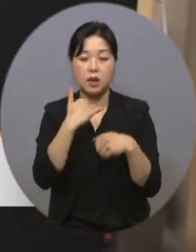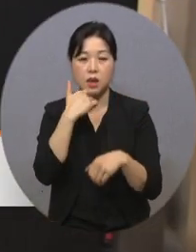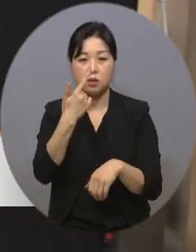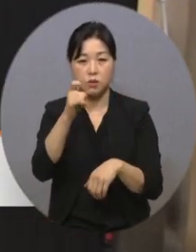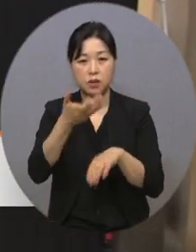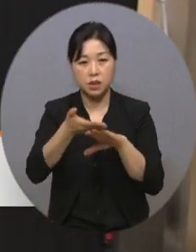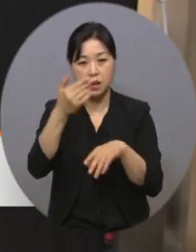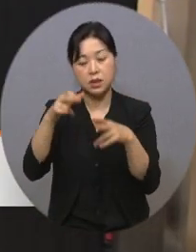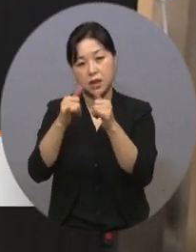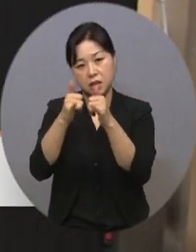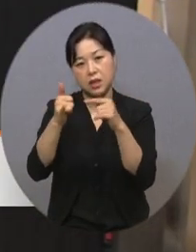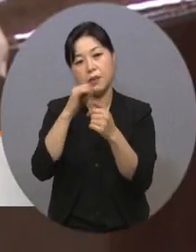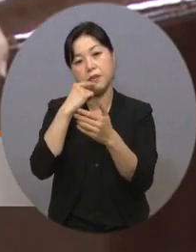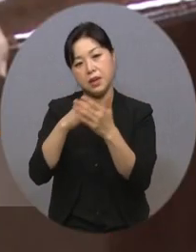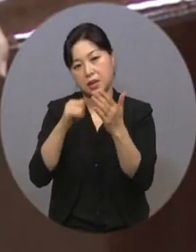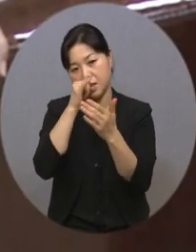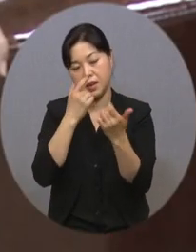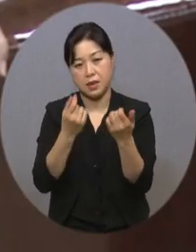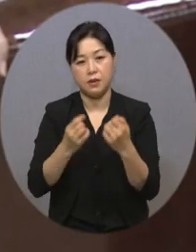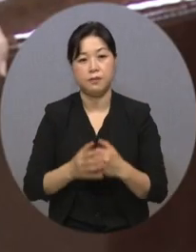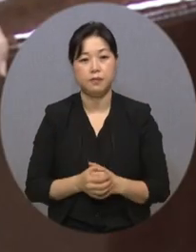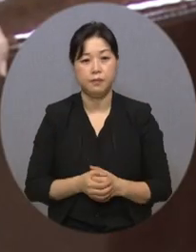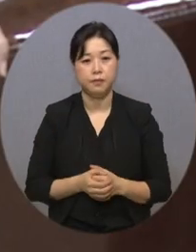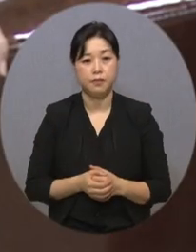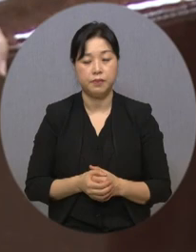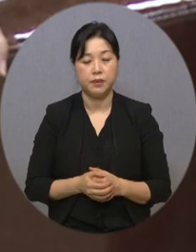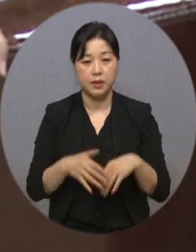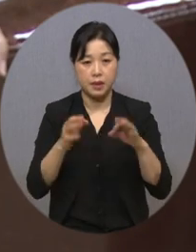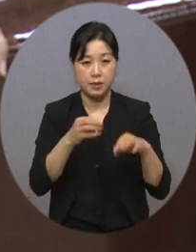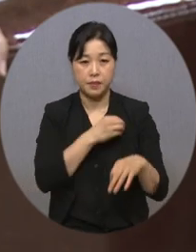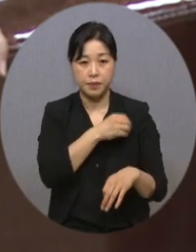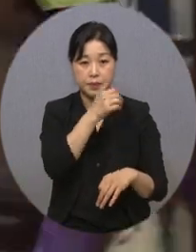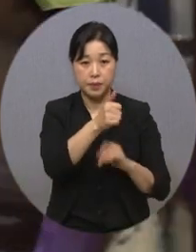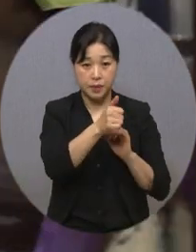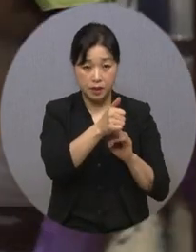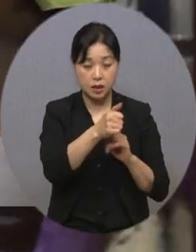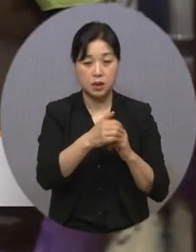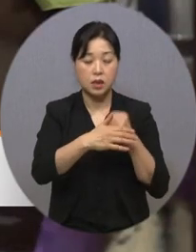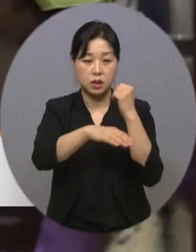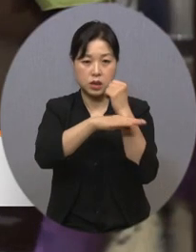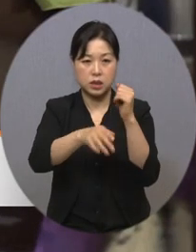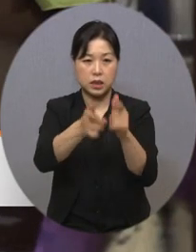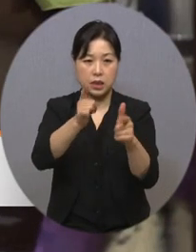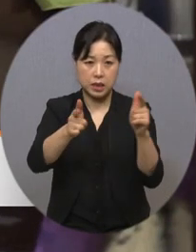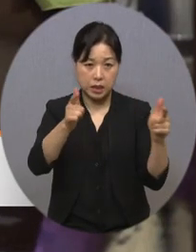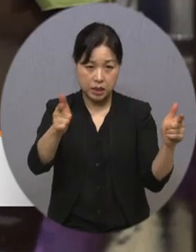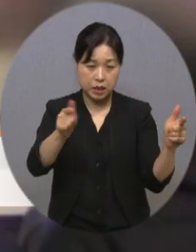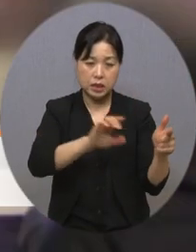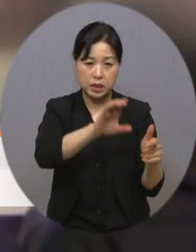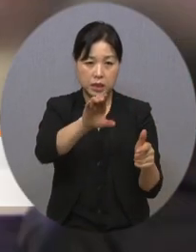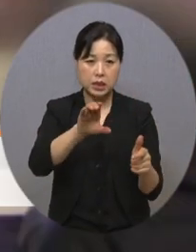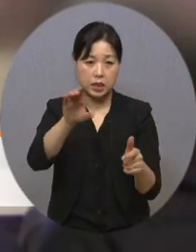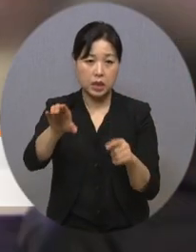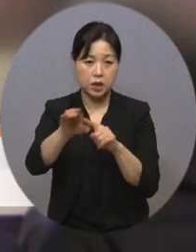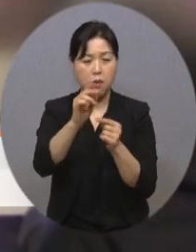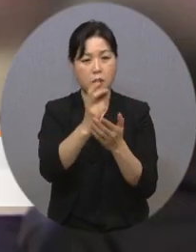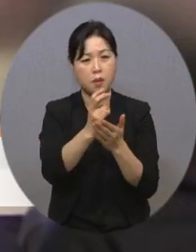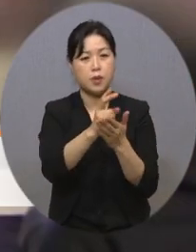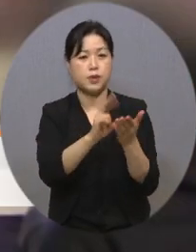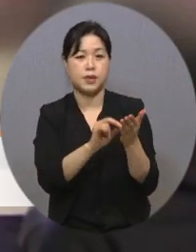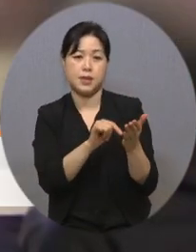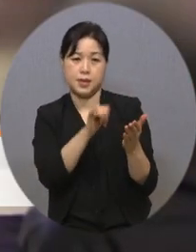있다는 설명입니다 이에 대해 김 위원은 제각기 다른 기준을 적용하는 것은 제도적 모순 이라며